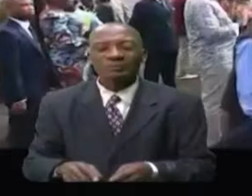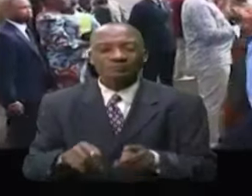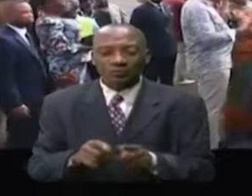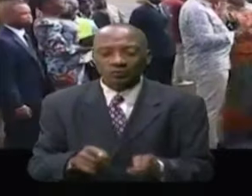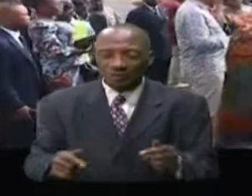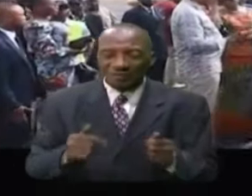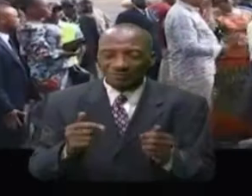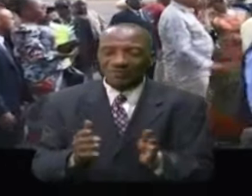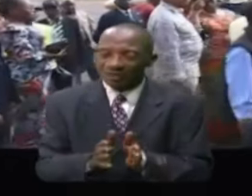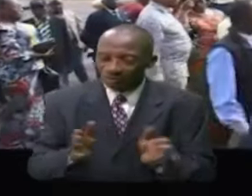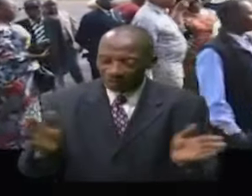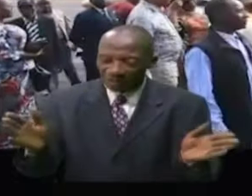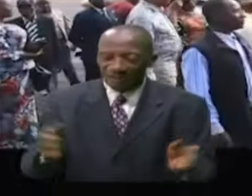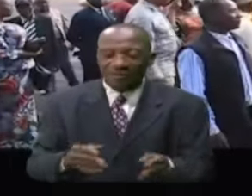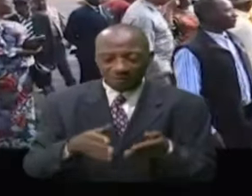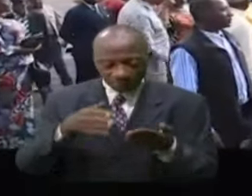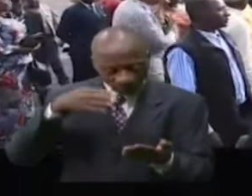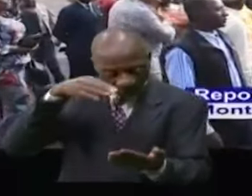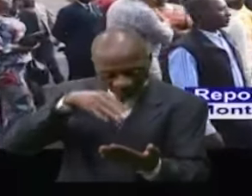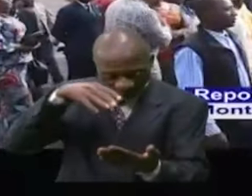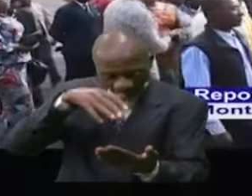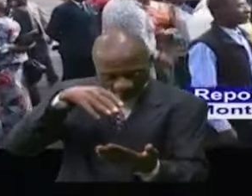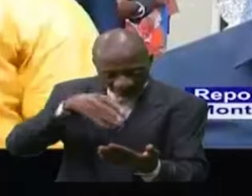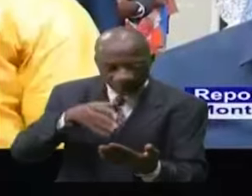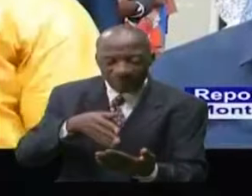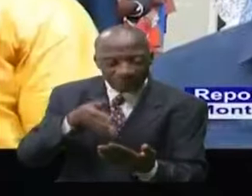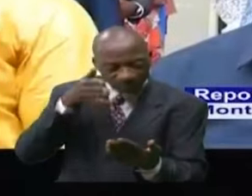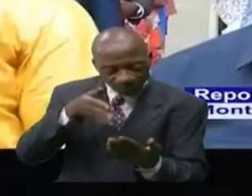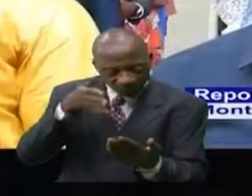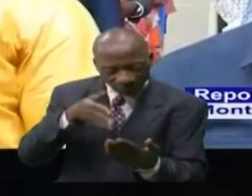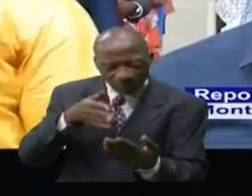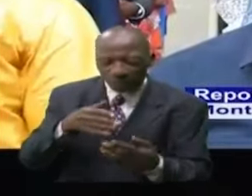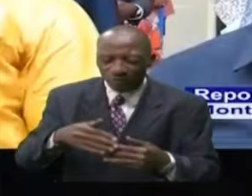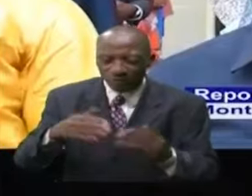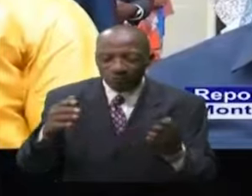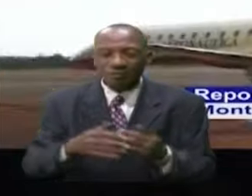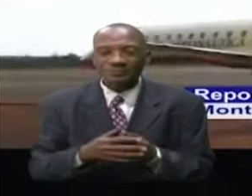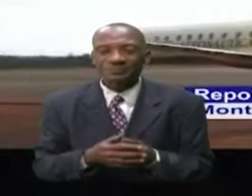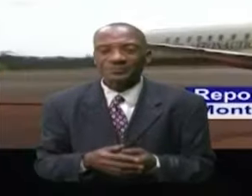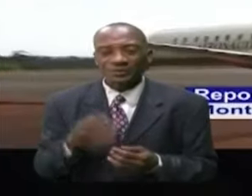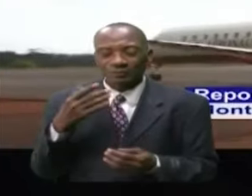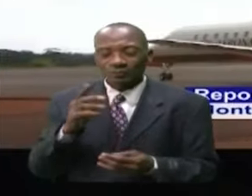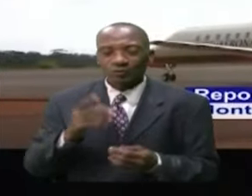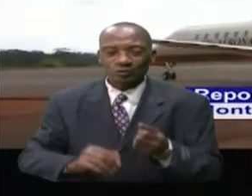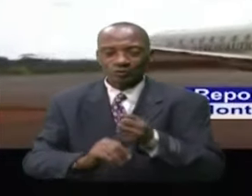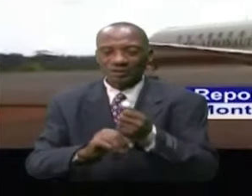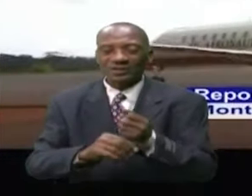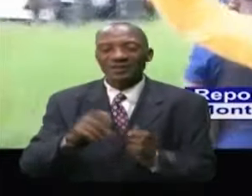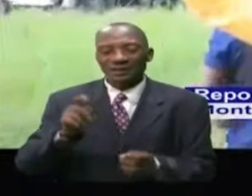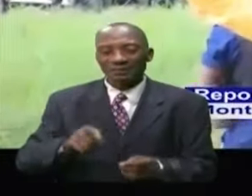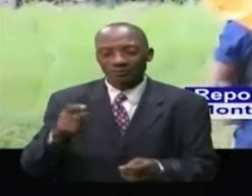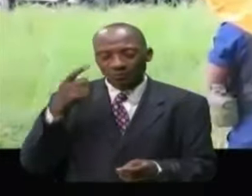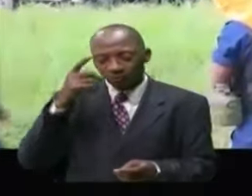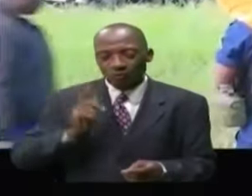être à leur côté pour nous assurer de répondre aux besoins de nos populations ici au